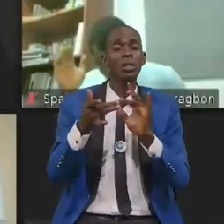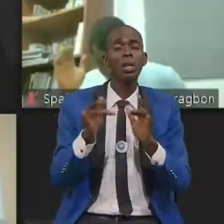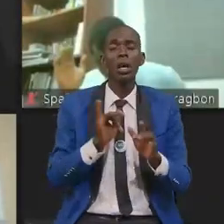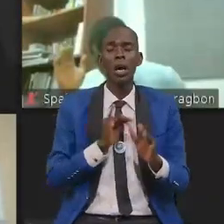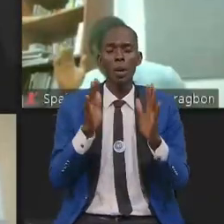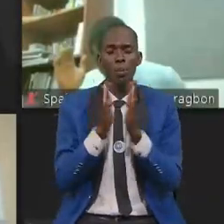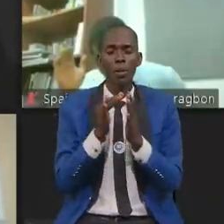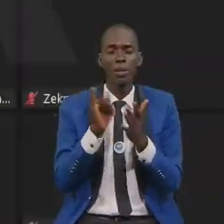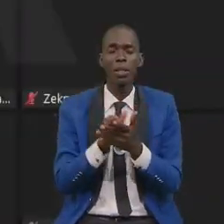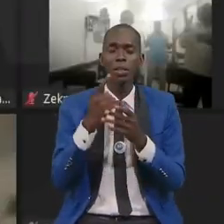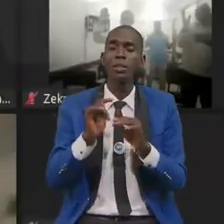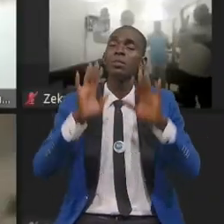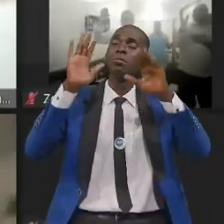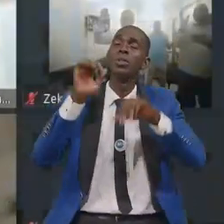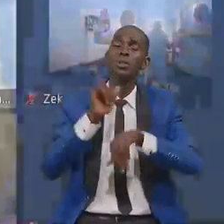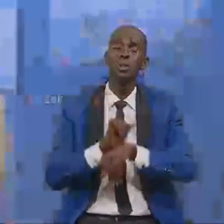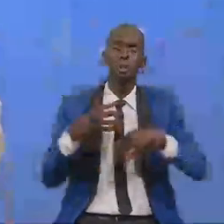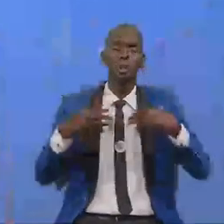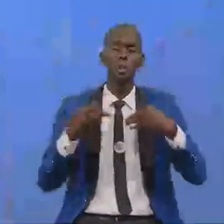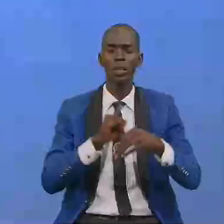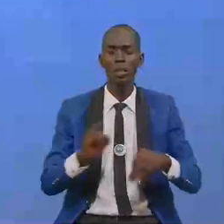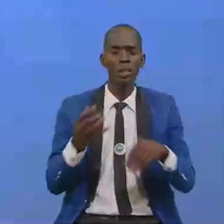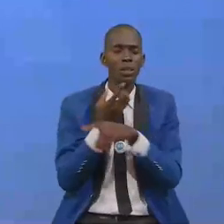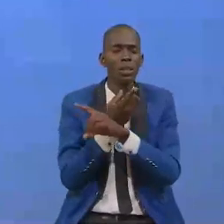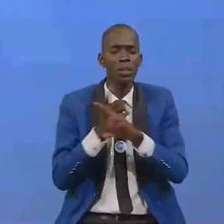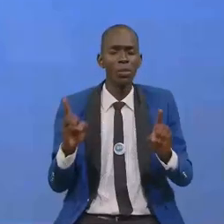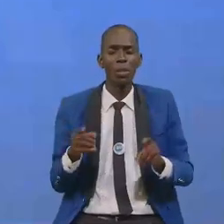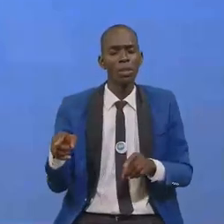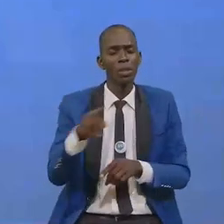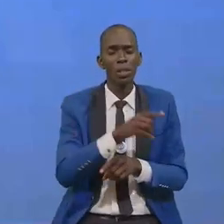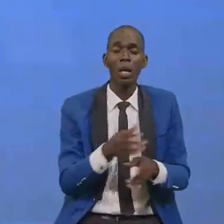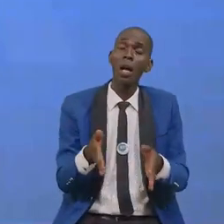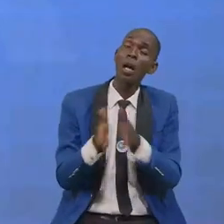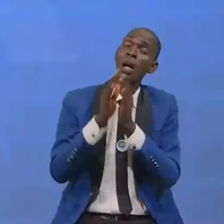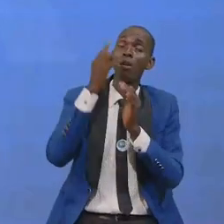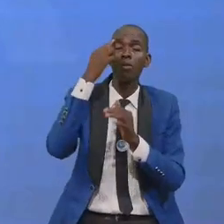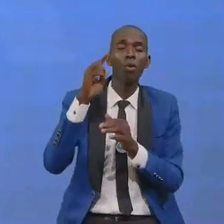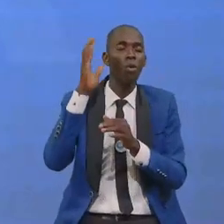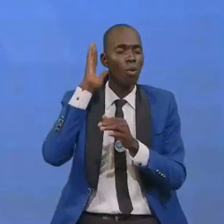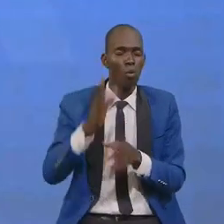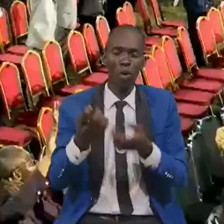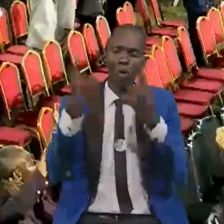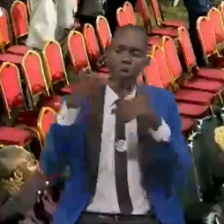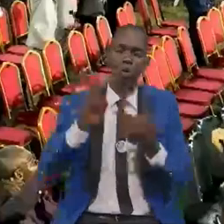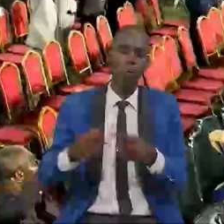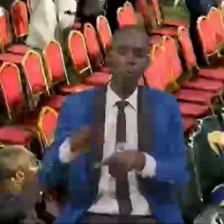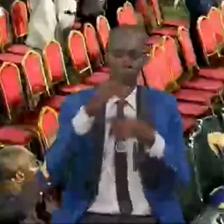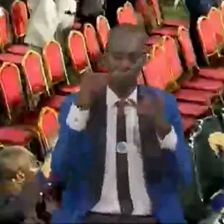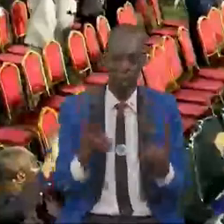les miracles guérisons les délivrance que vous demandez arrive maintenant